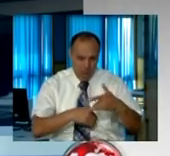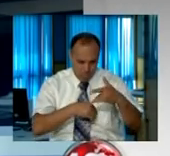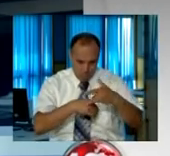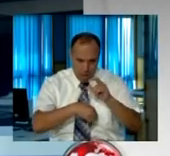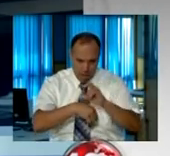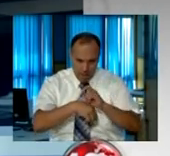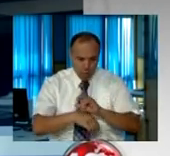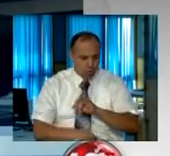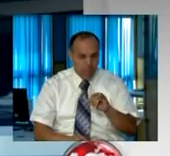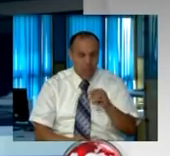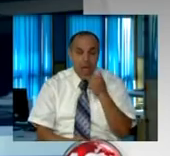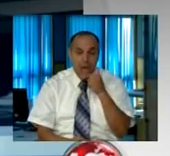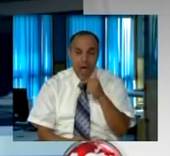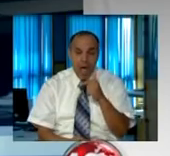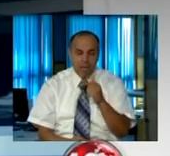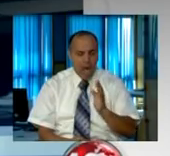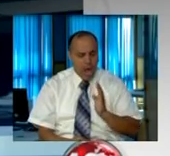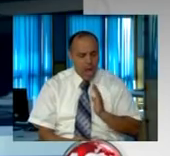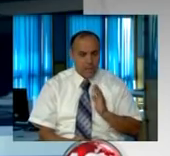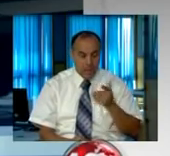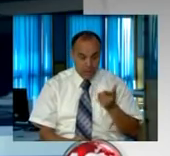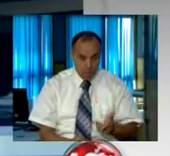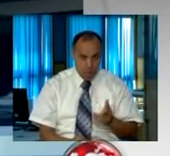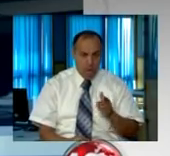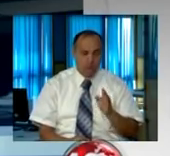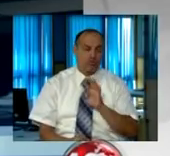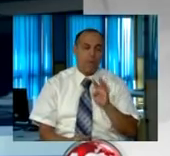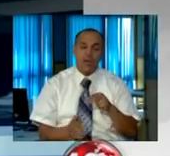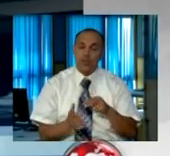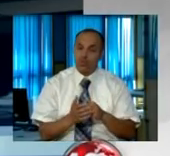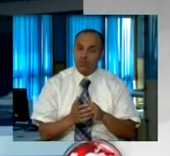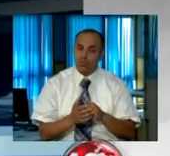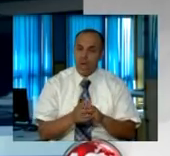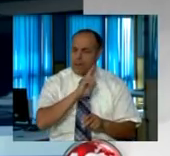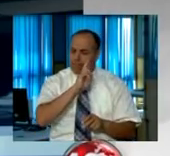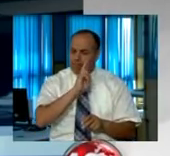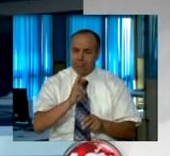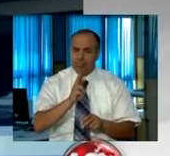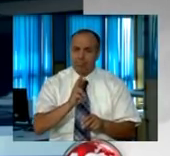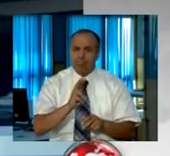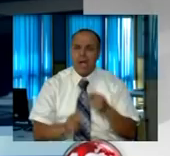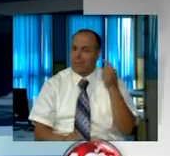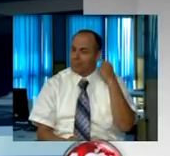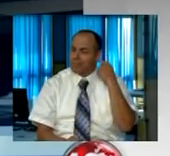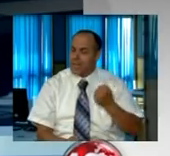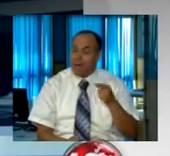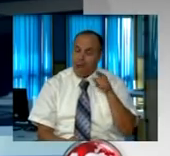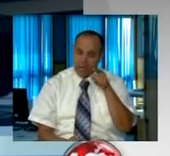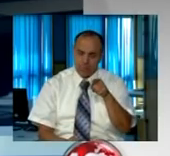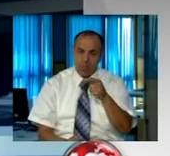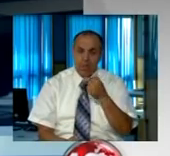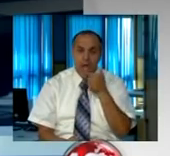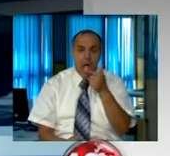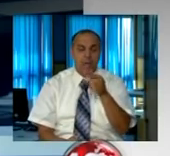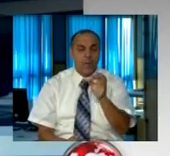تهديدا لأمنها، مضيفا أن العملية العسكرية الحالية على شمال سوريا جاءت للقضاء على المصادر الإرهابية هناك.